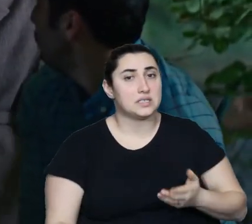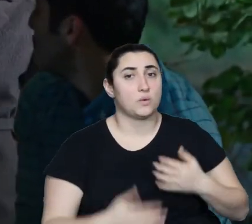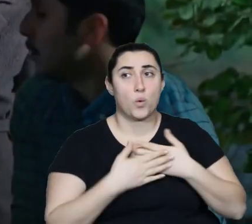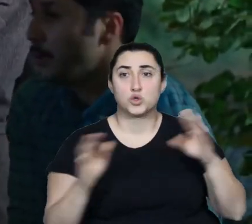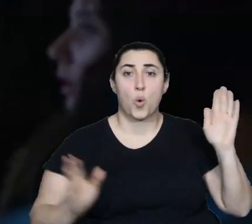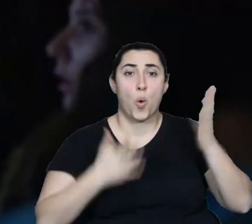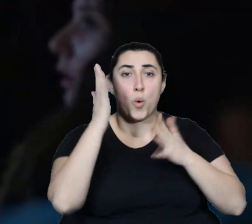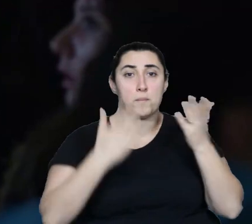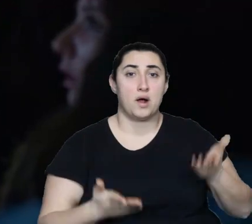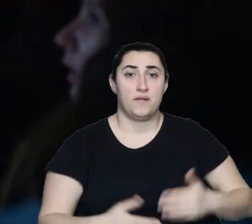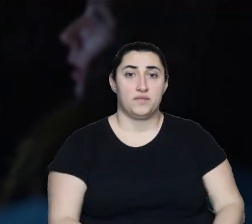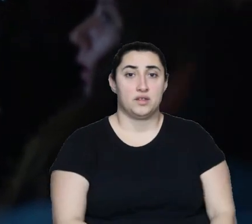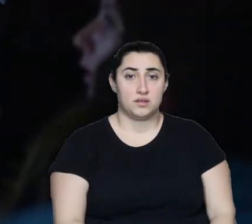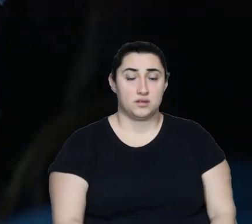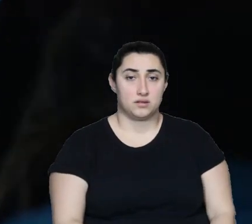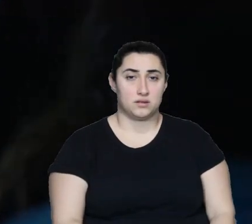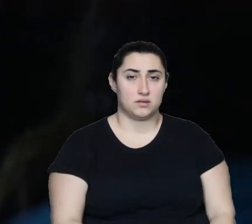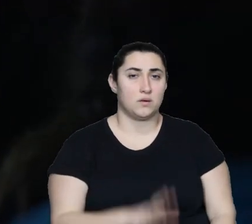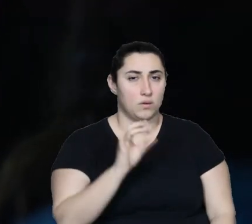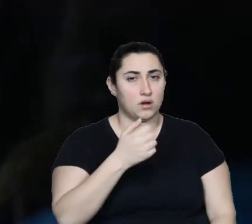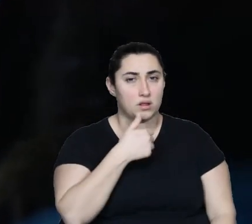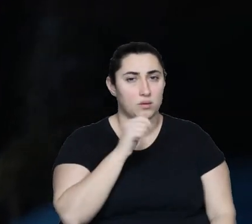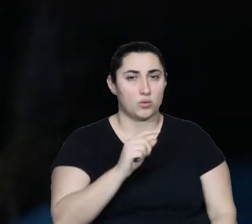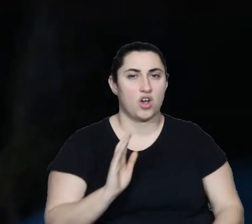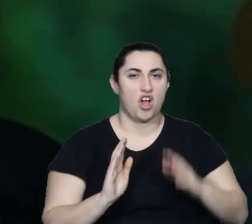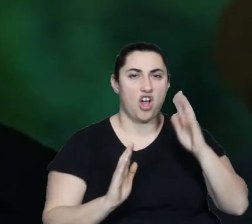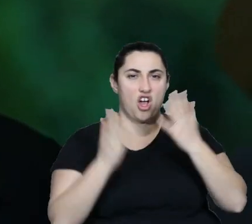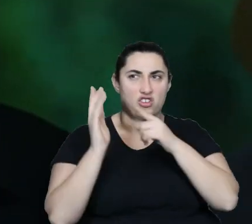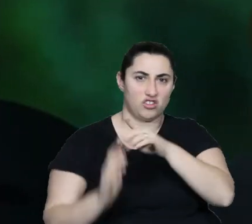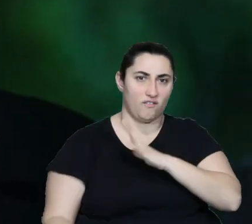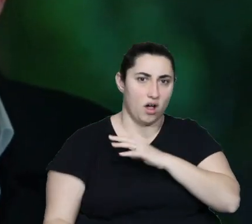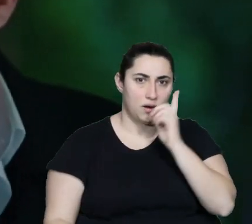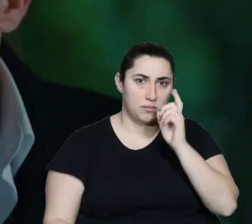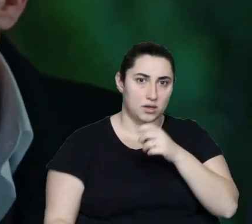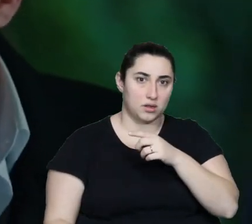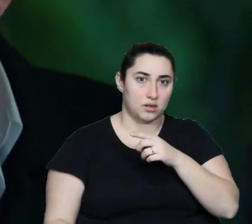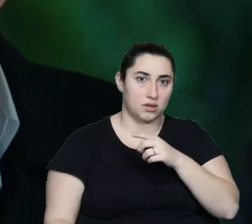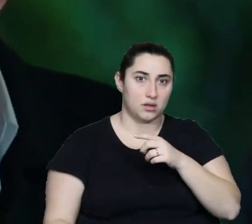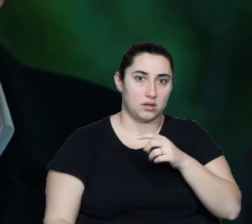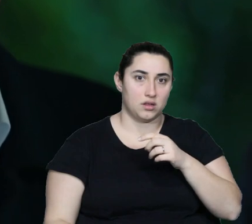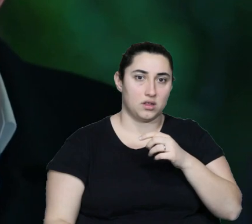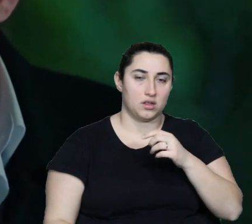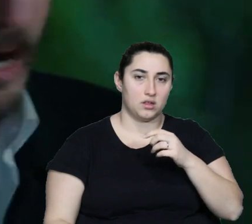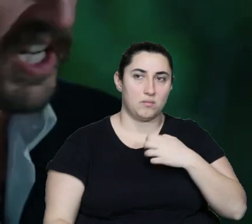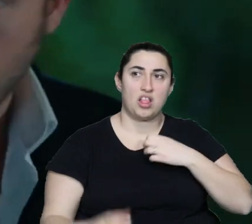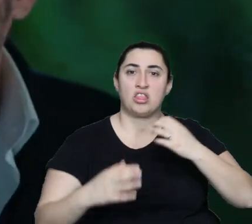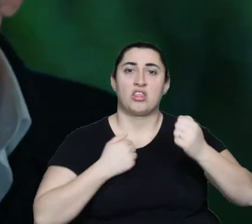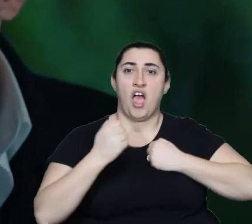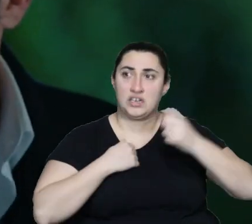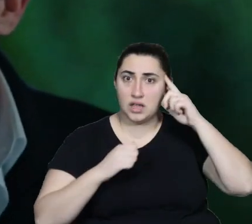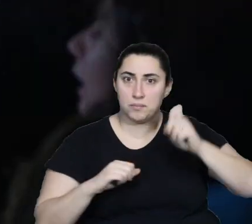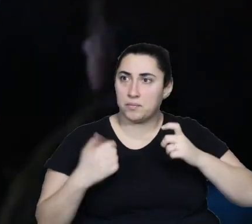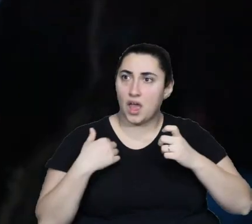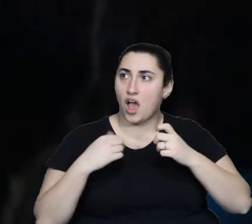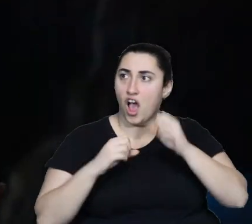İsmail koskoca orman? Oral abi bu ağaç burada mıydı? Tarzan mıyım oğlum ben? Nereden bileyim, ağaçları mı